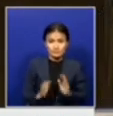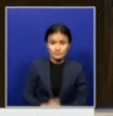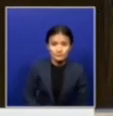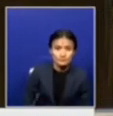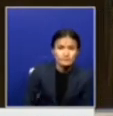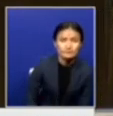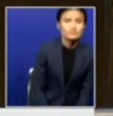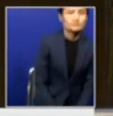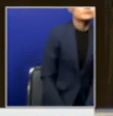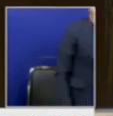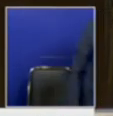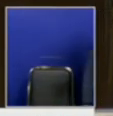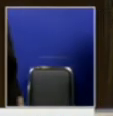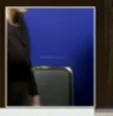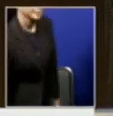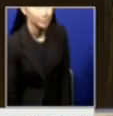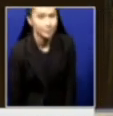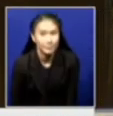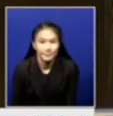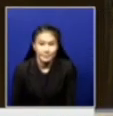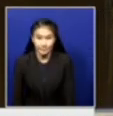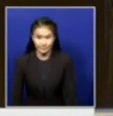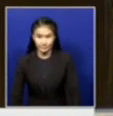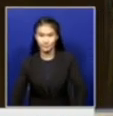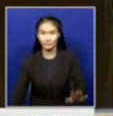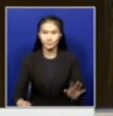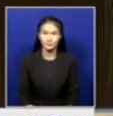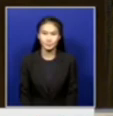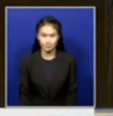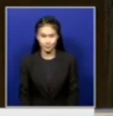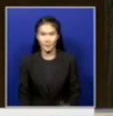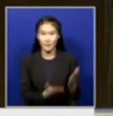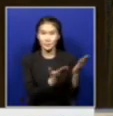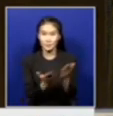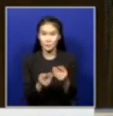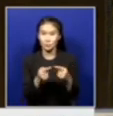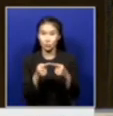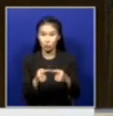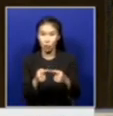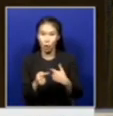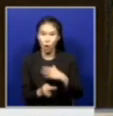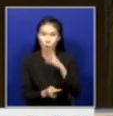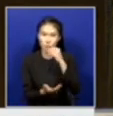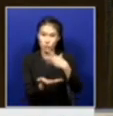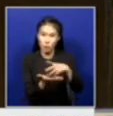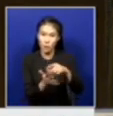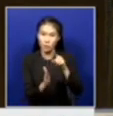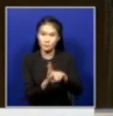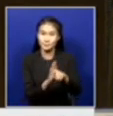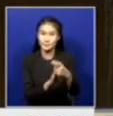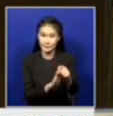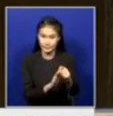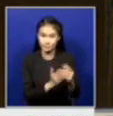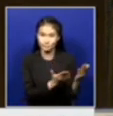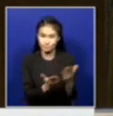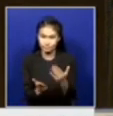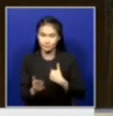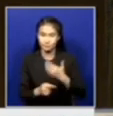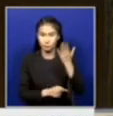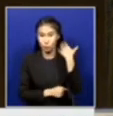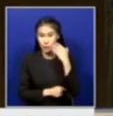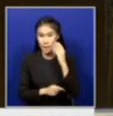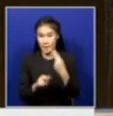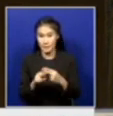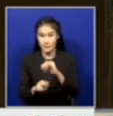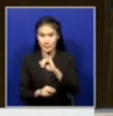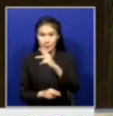ขอบคุณครับต่อไปเชิญท่านไพบูลย์นิติตะวันนะครับ10นาทีครับเชิญครับจากท่านไพบูลย์ก็จะเป็นท่